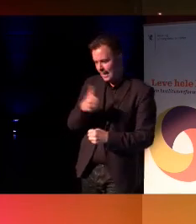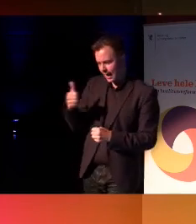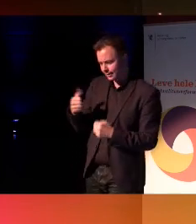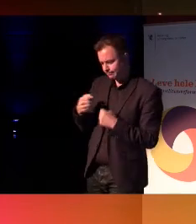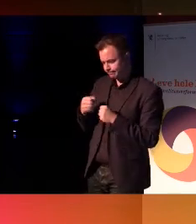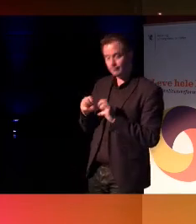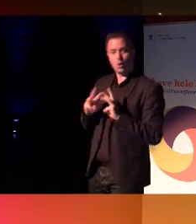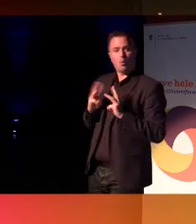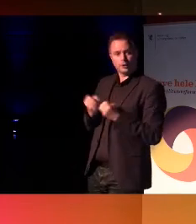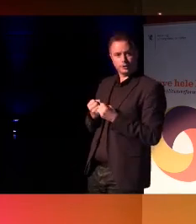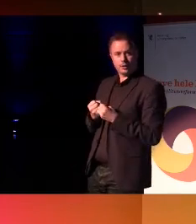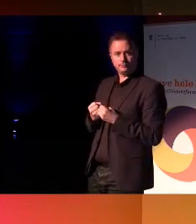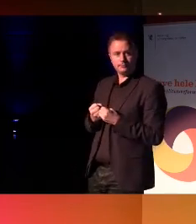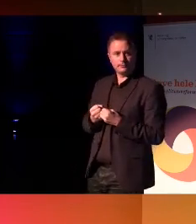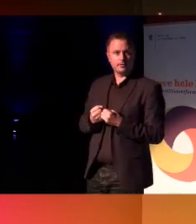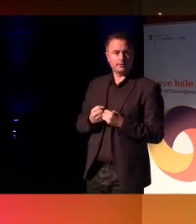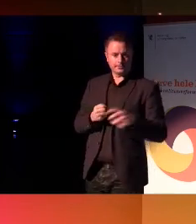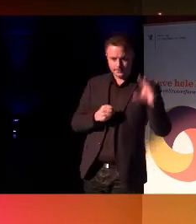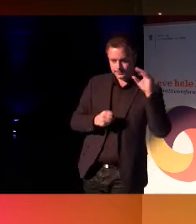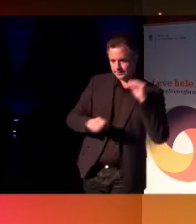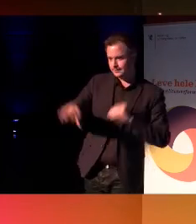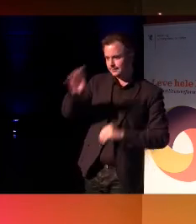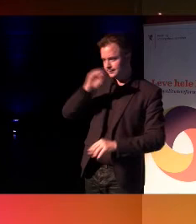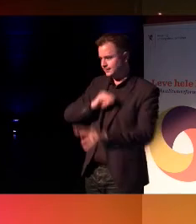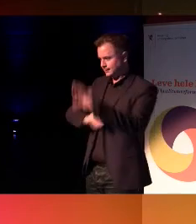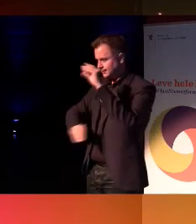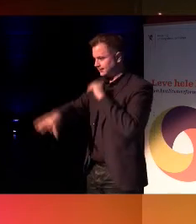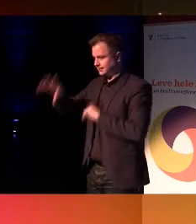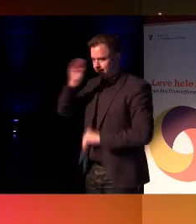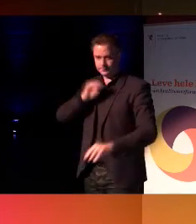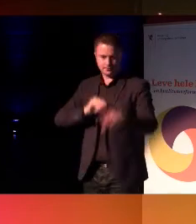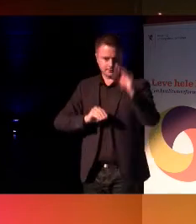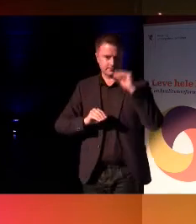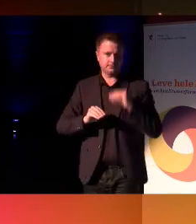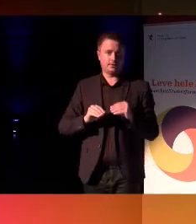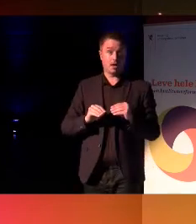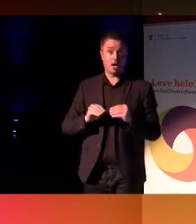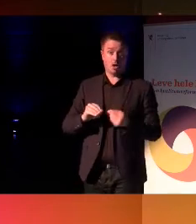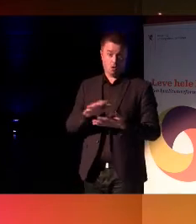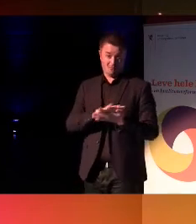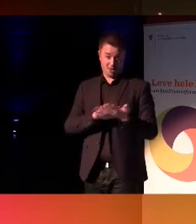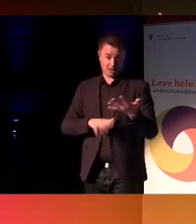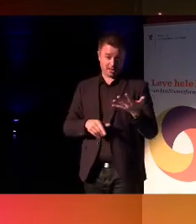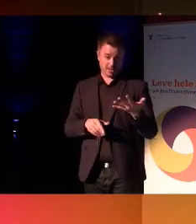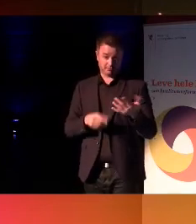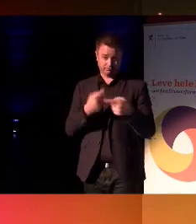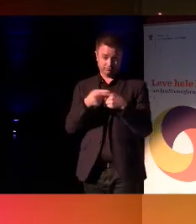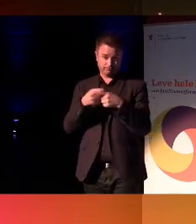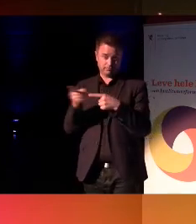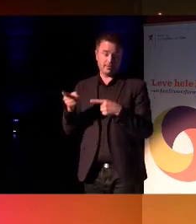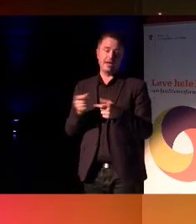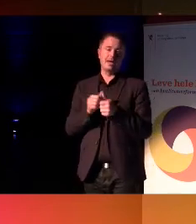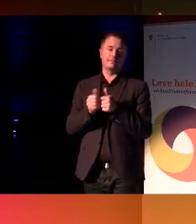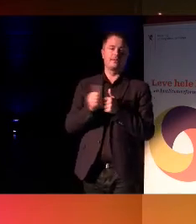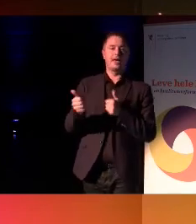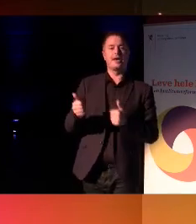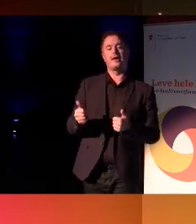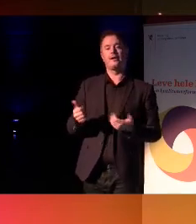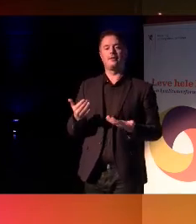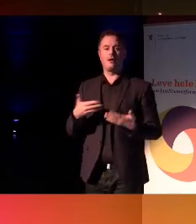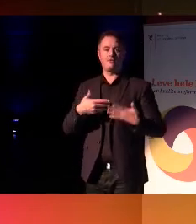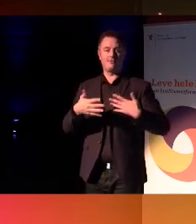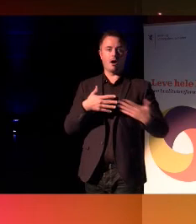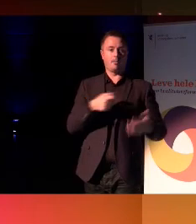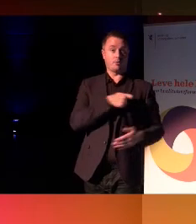innsikt. Og disse her forskjellige fargene representerer hver sin fagprofesjon. Hvor det var avdelingslederne,